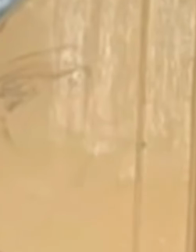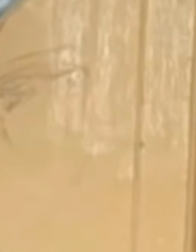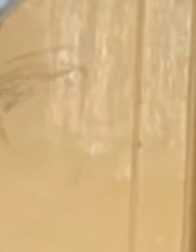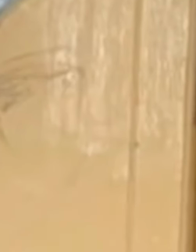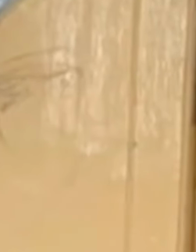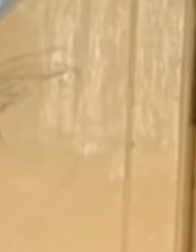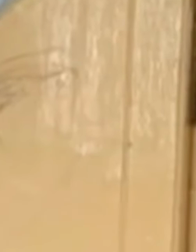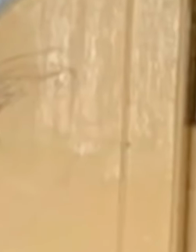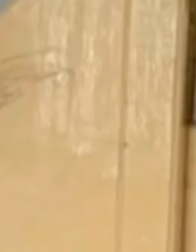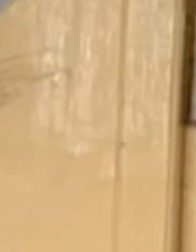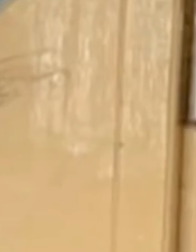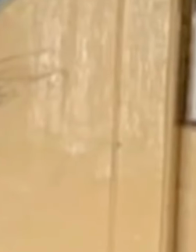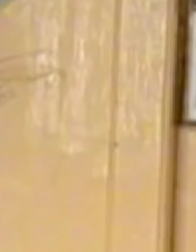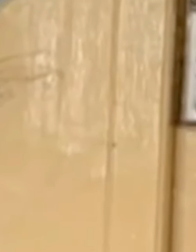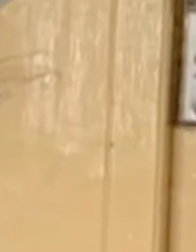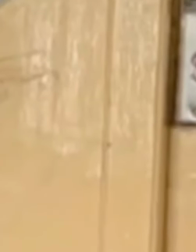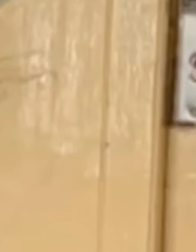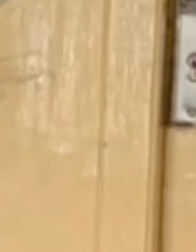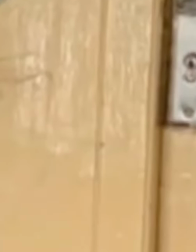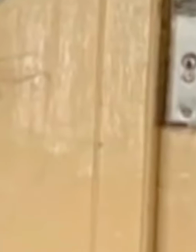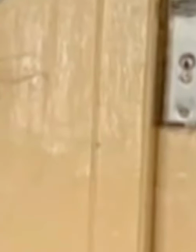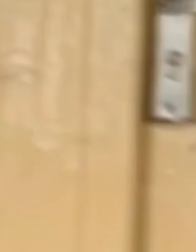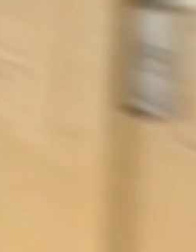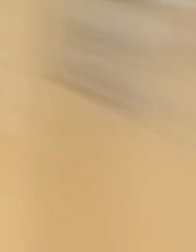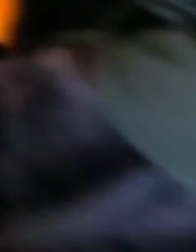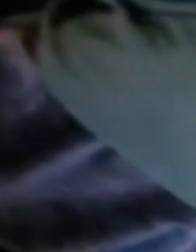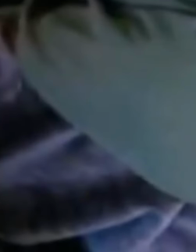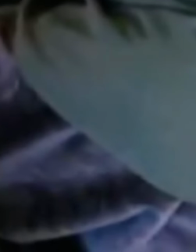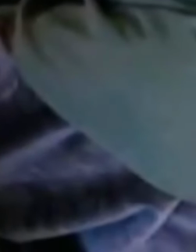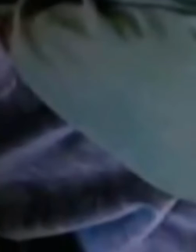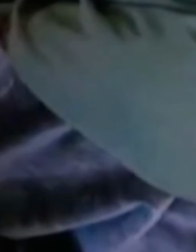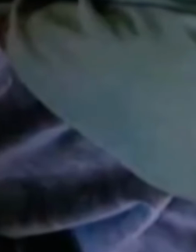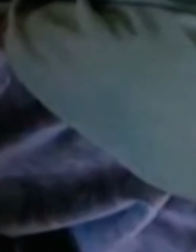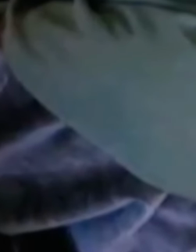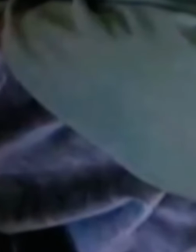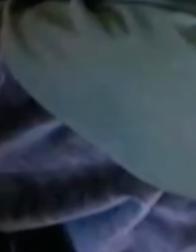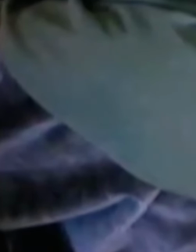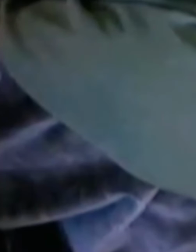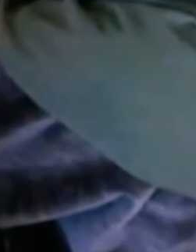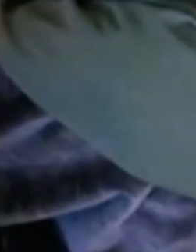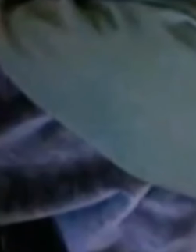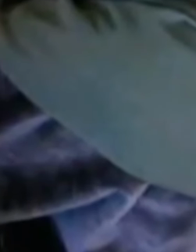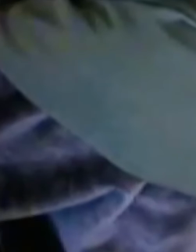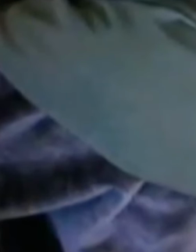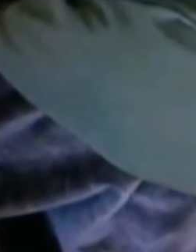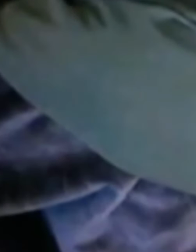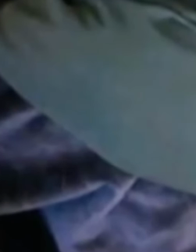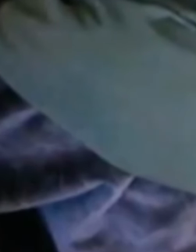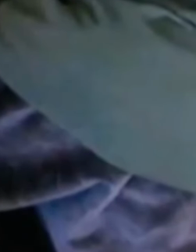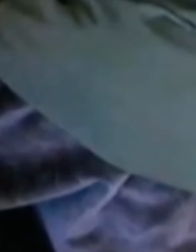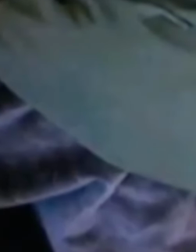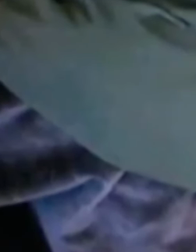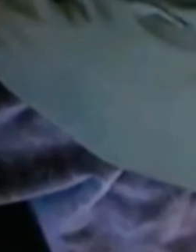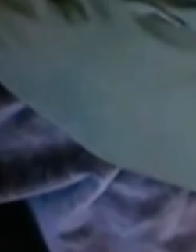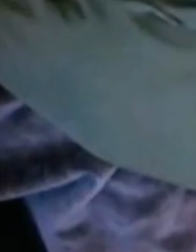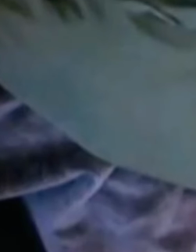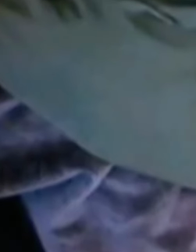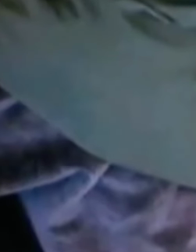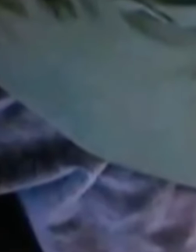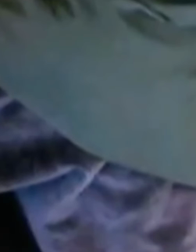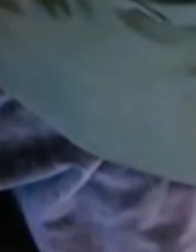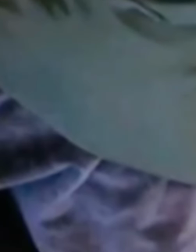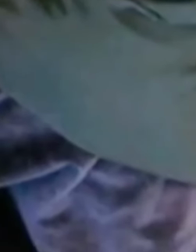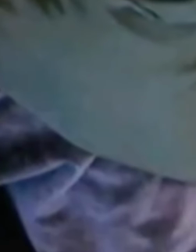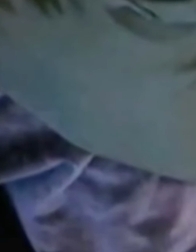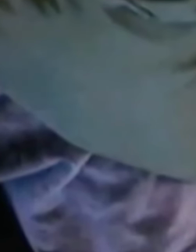Tag gegen Frauen und Mädchen zusammen und setzen ein Zeichen gegen die zunehmende Diskriminierung und Gewalt an Frauen und